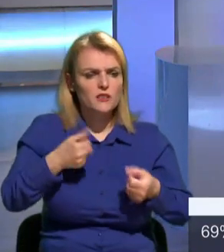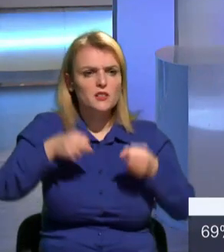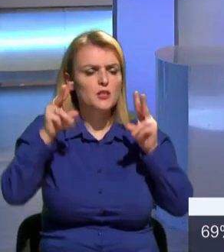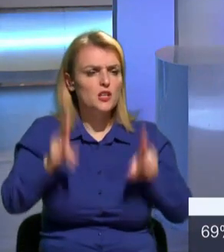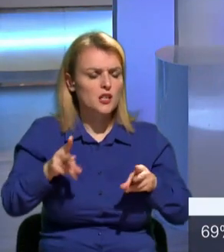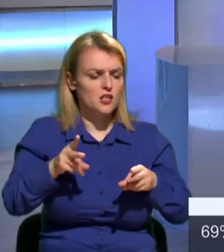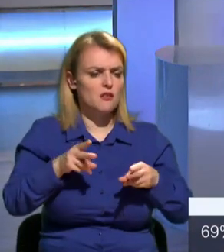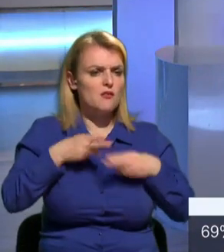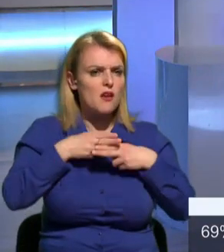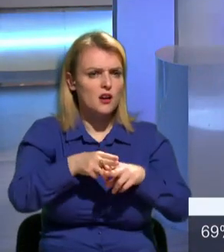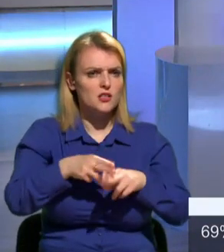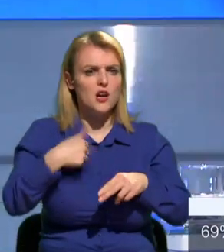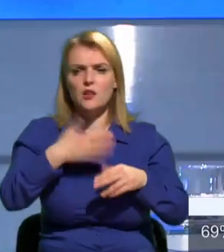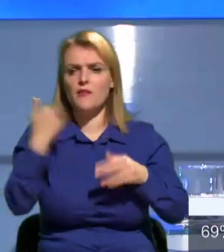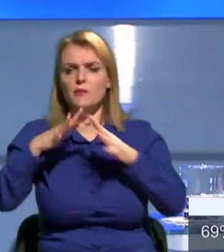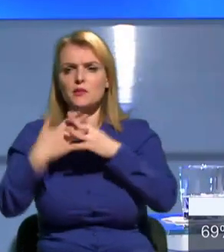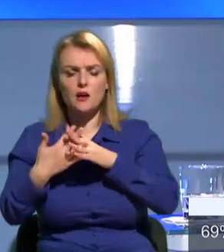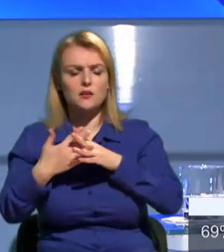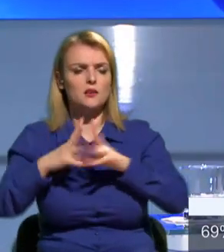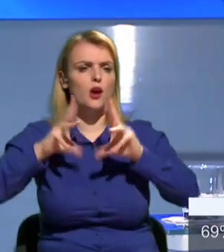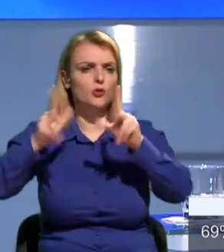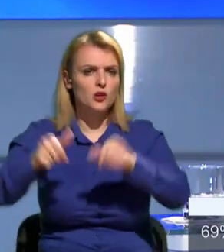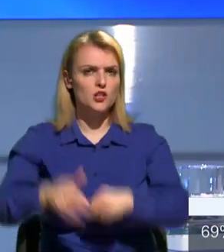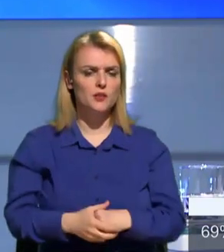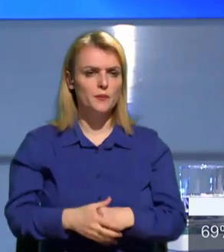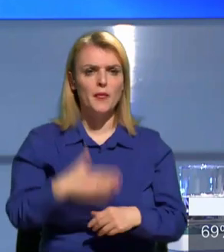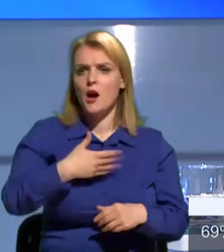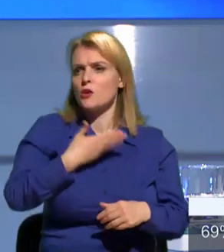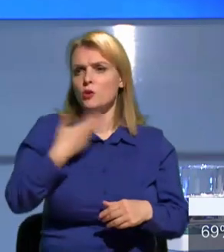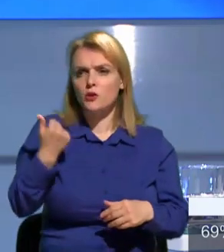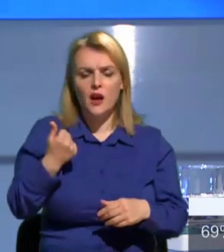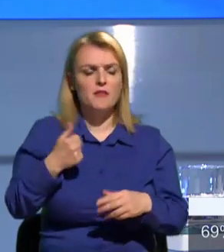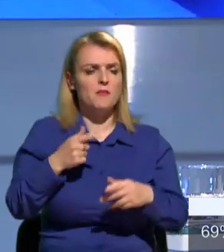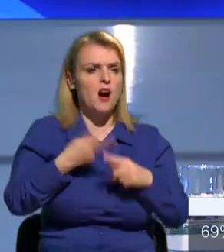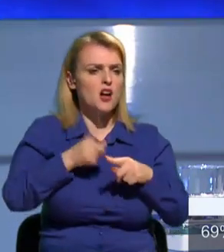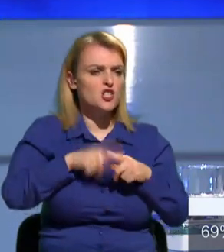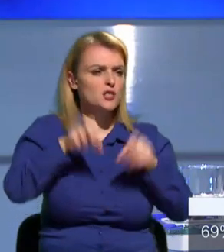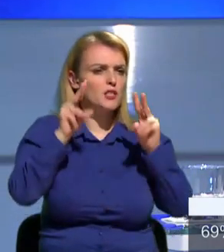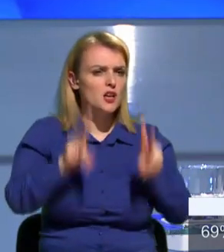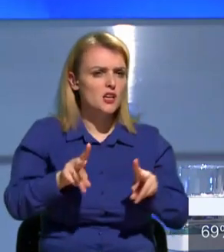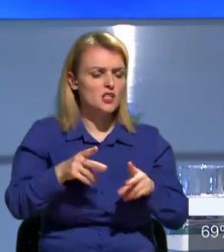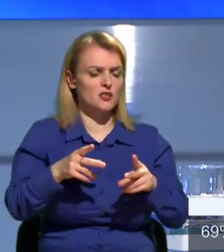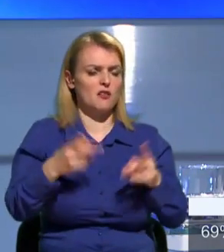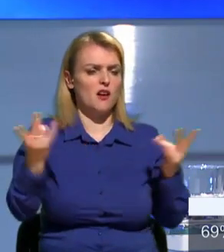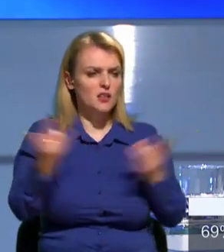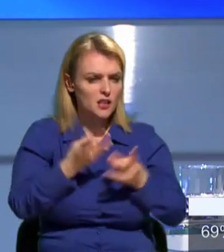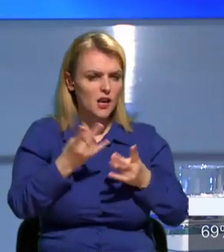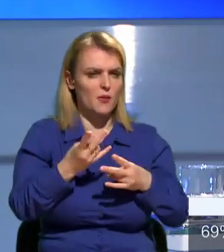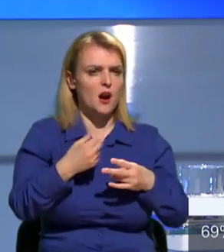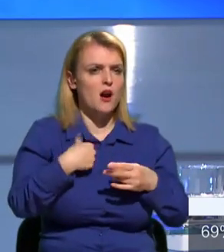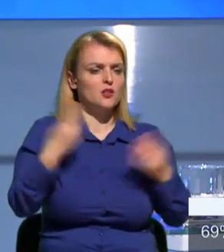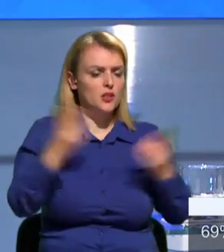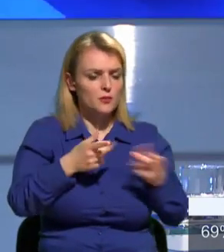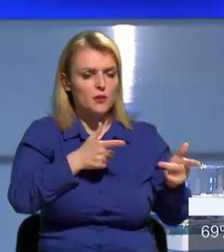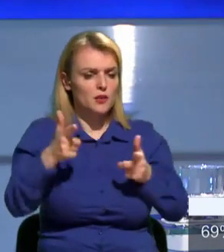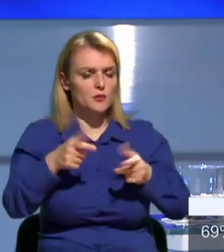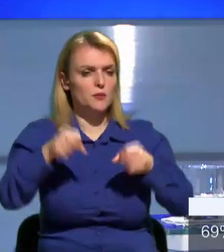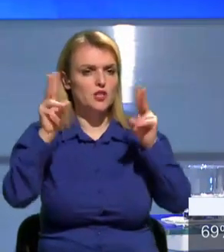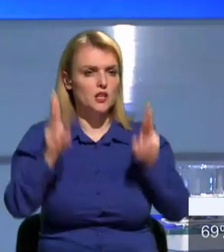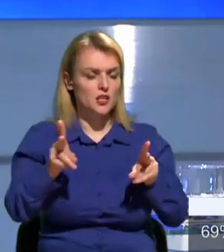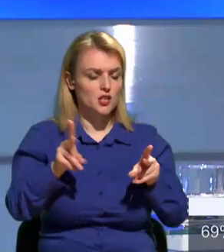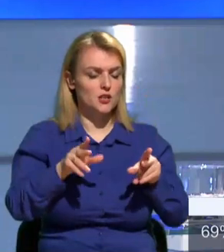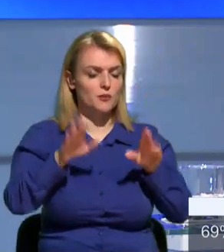nu avem tractoriști în sate. Noi nu avem suduri. Noi trebuie să începem să pregătim specialiști pentru economia națională.